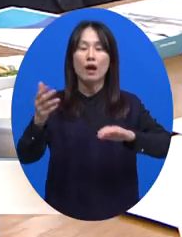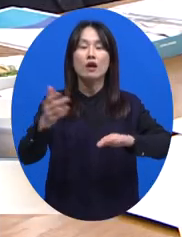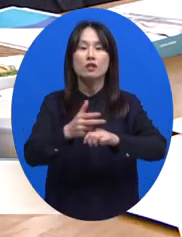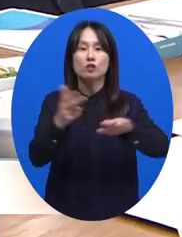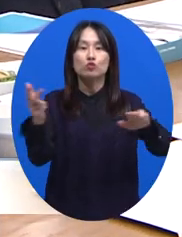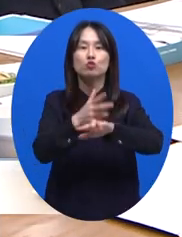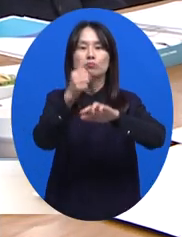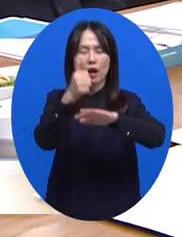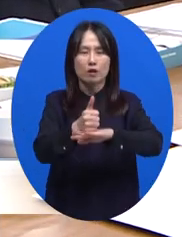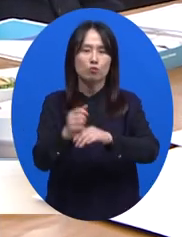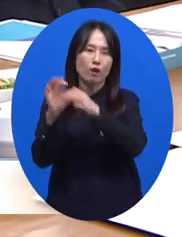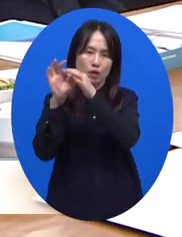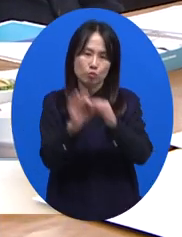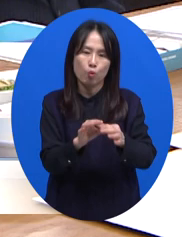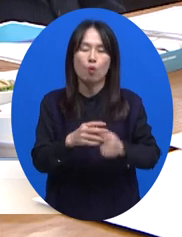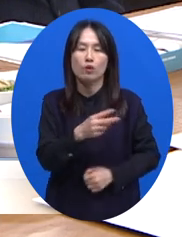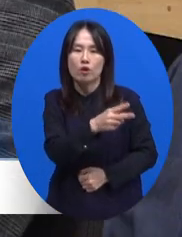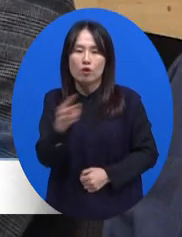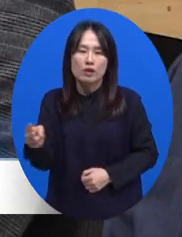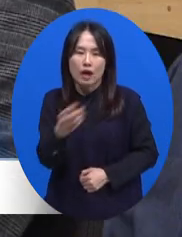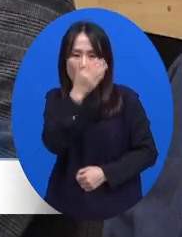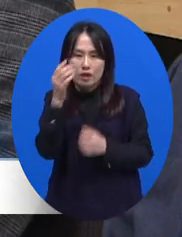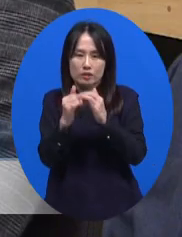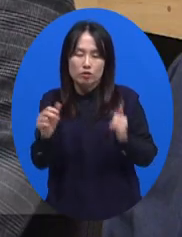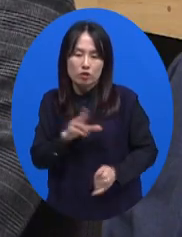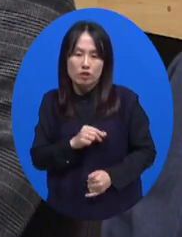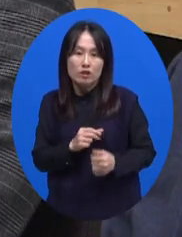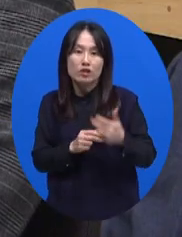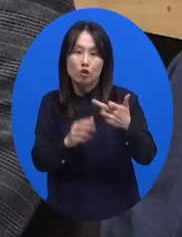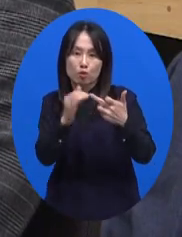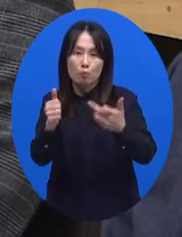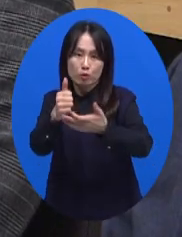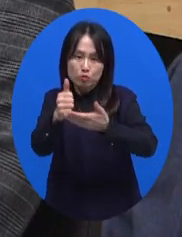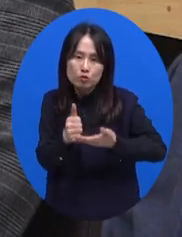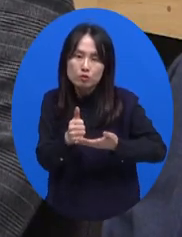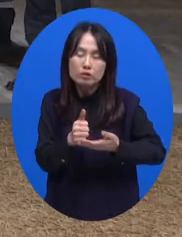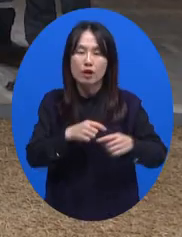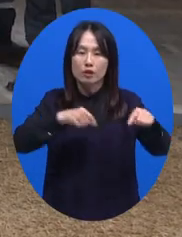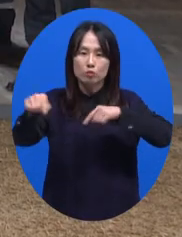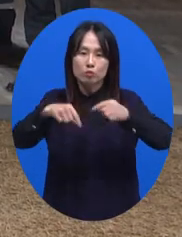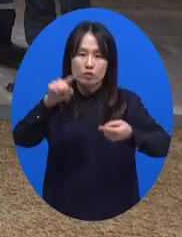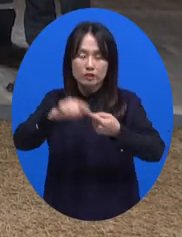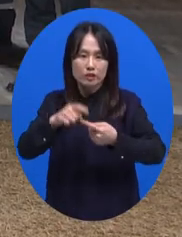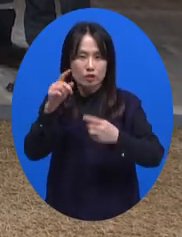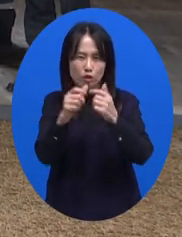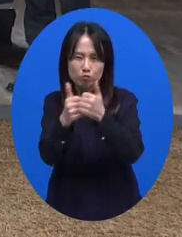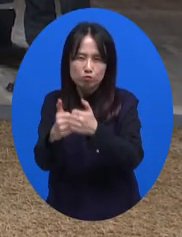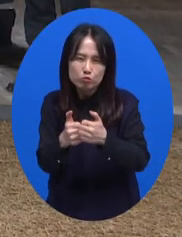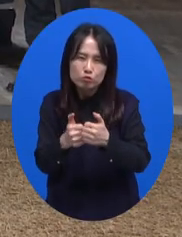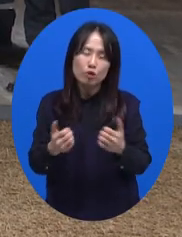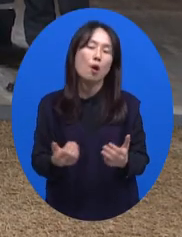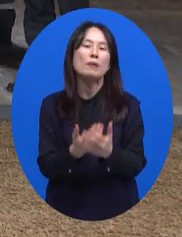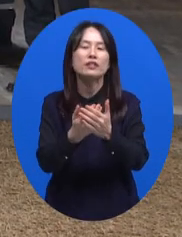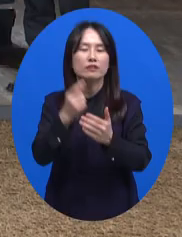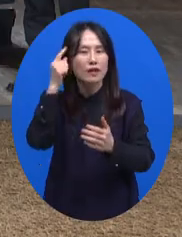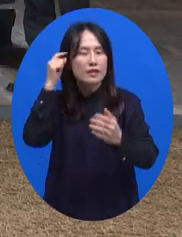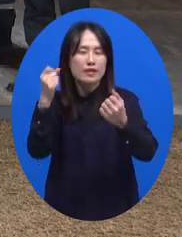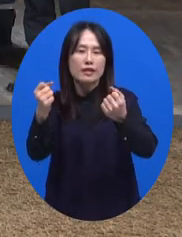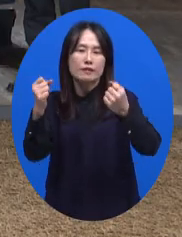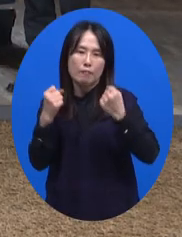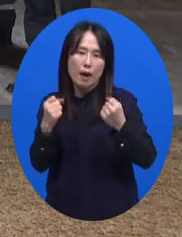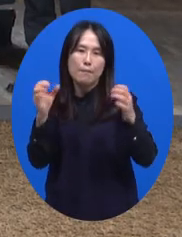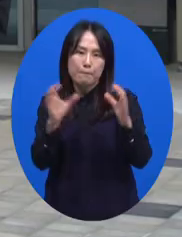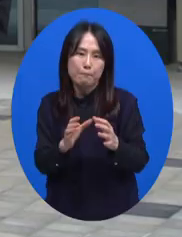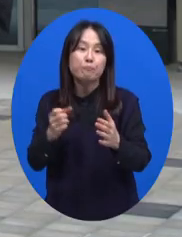이어졌습니다. 여야 국회의원 17명을 초청해 주요 도정 현안과 협력 사항을 논의하고 경기도 발전에 힘을 모으기로